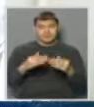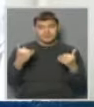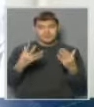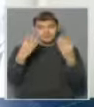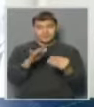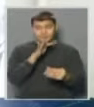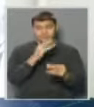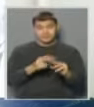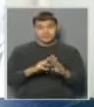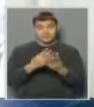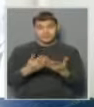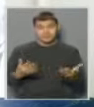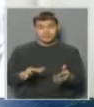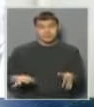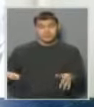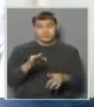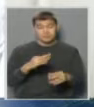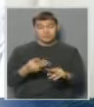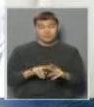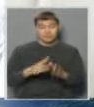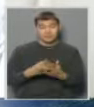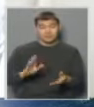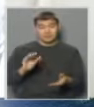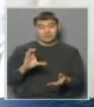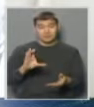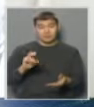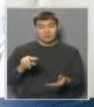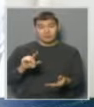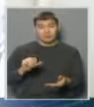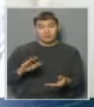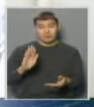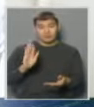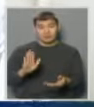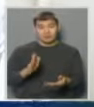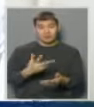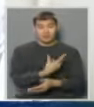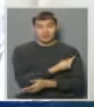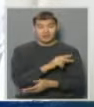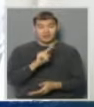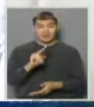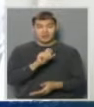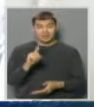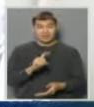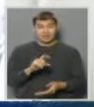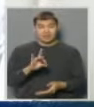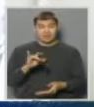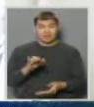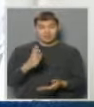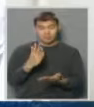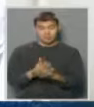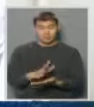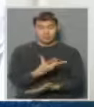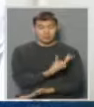уақытта облыс бойынша бізде Спутник V вакциналары бар. Казвак вакциналары бар, Верасил вакцинасы